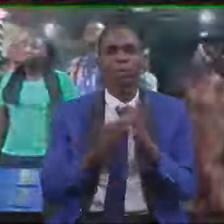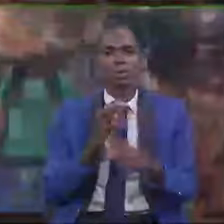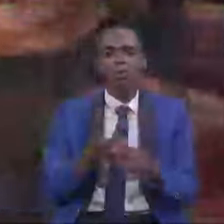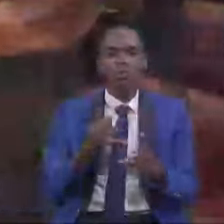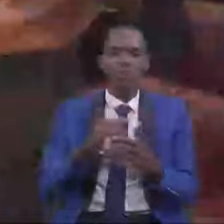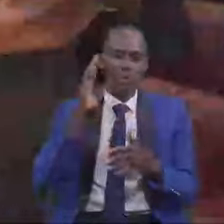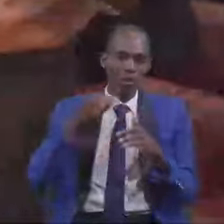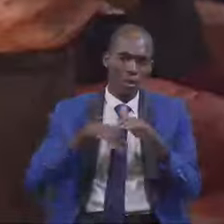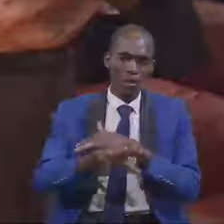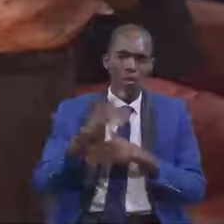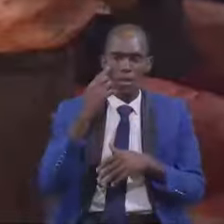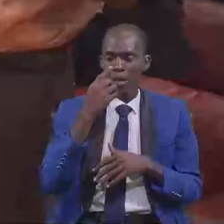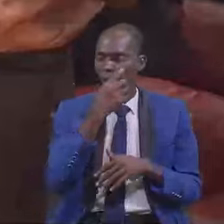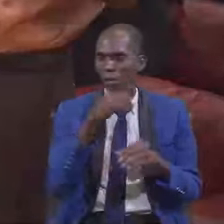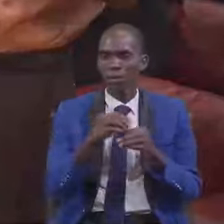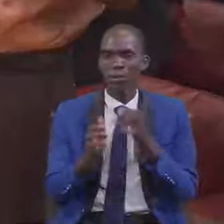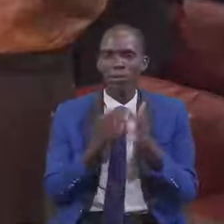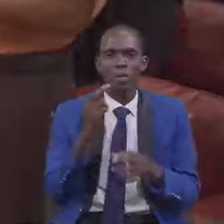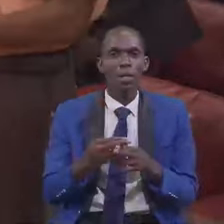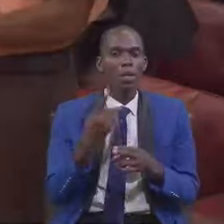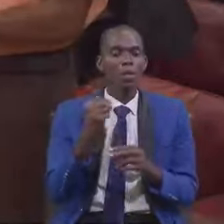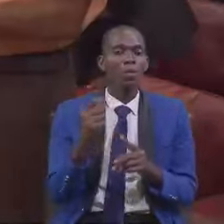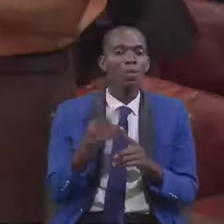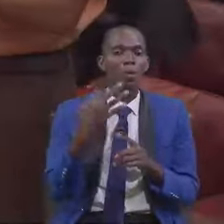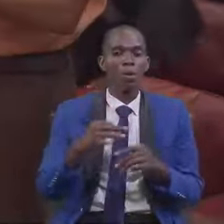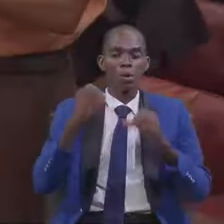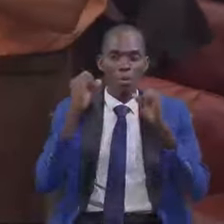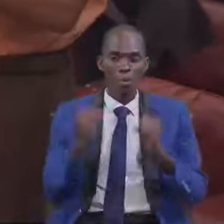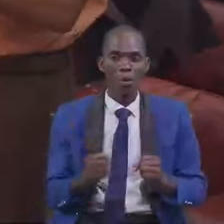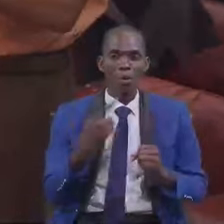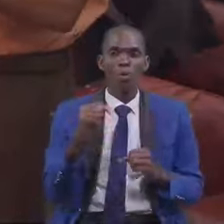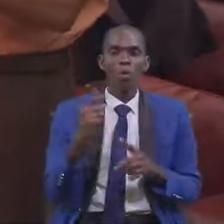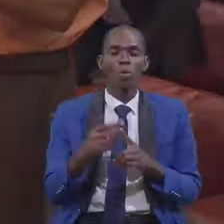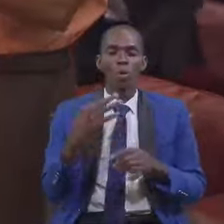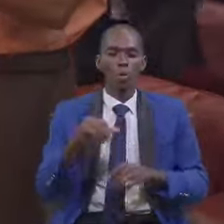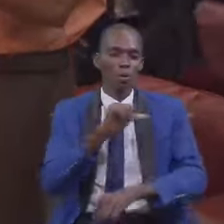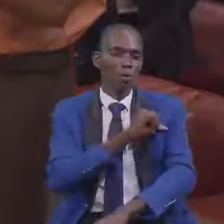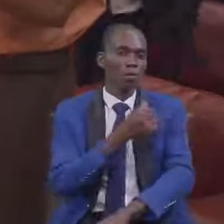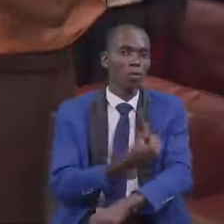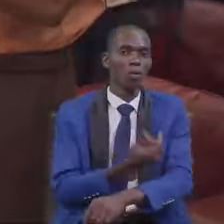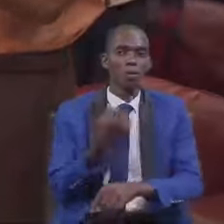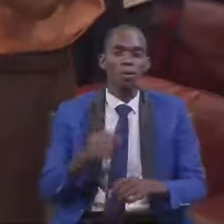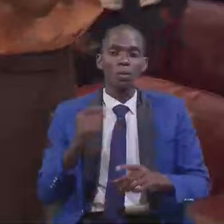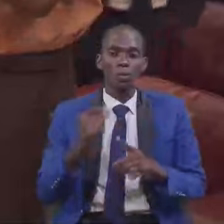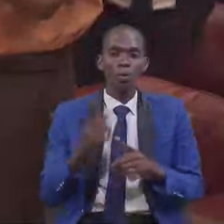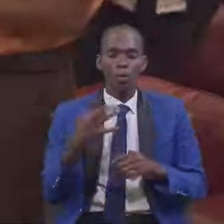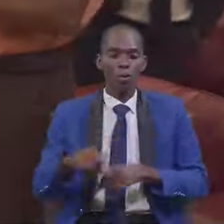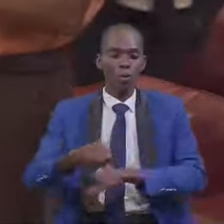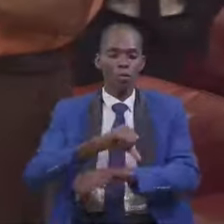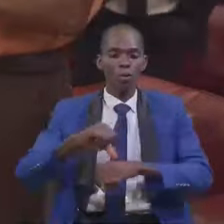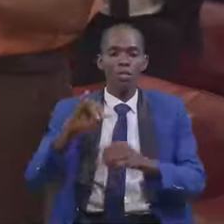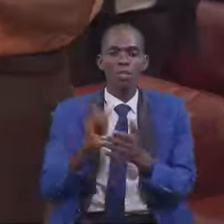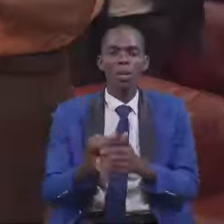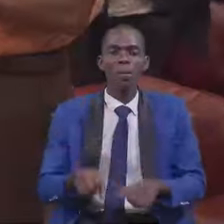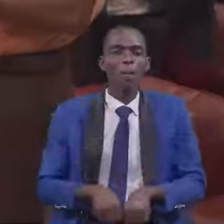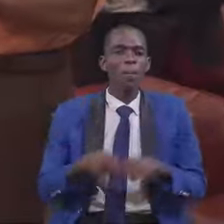La parole de puissance, la parole d'autorité, la parole d'onction qui brise tout joug, elle a ce